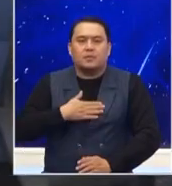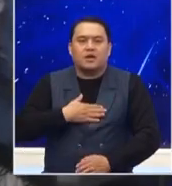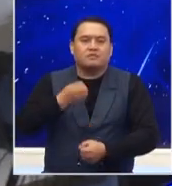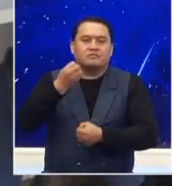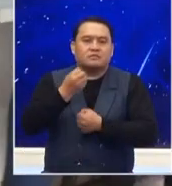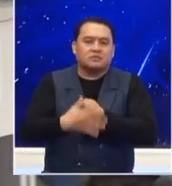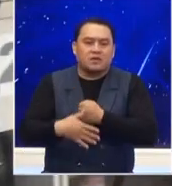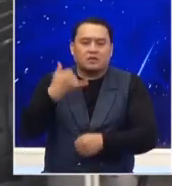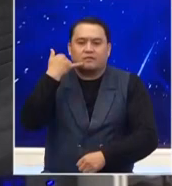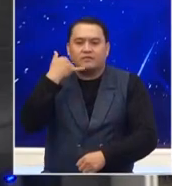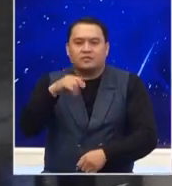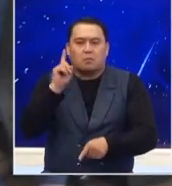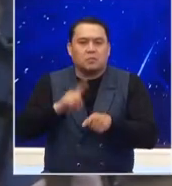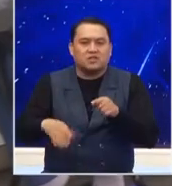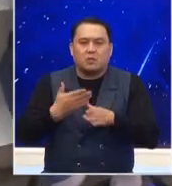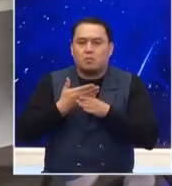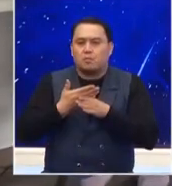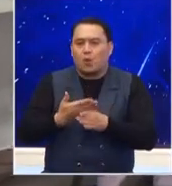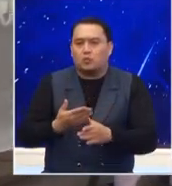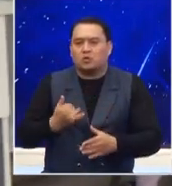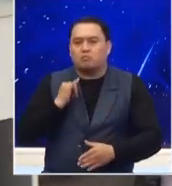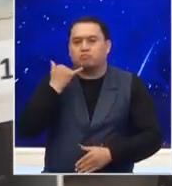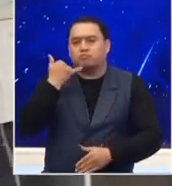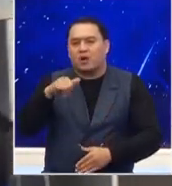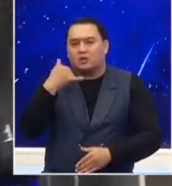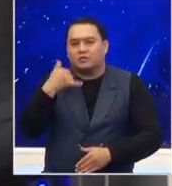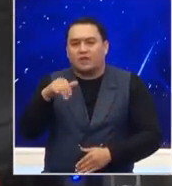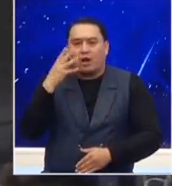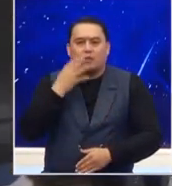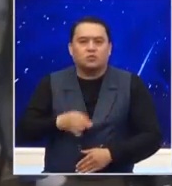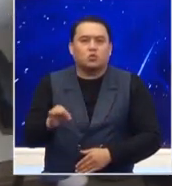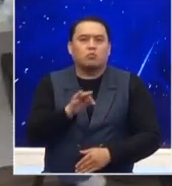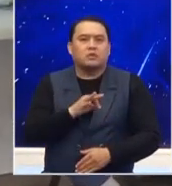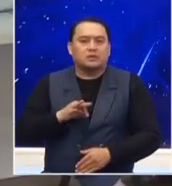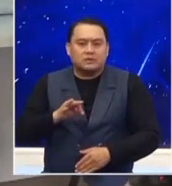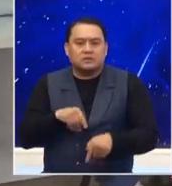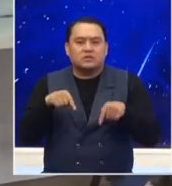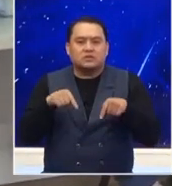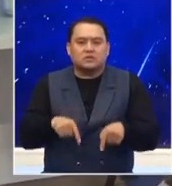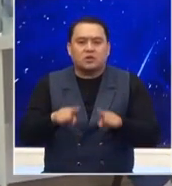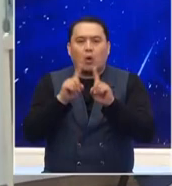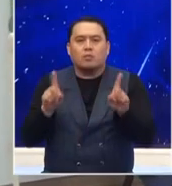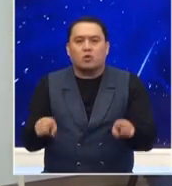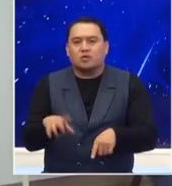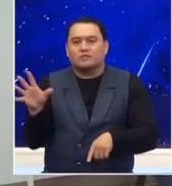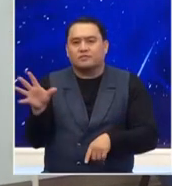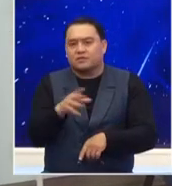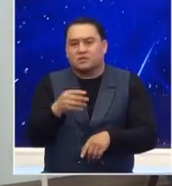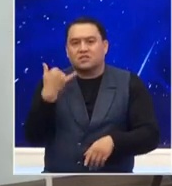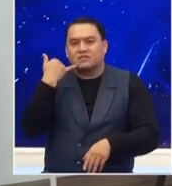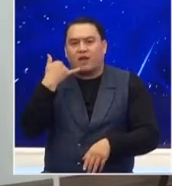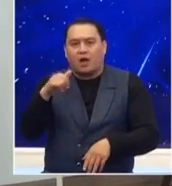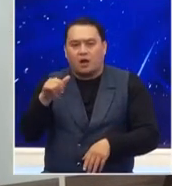самом сердце станции скорой помощи, куда поступают звонки со всей Алматинской области. На этом табло отображаются все данные